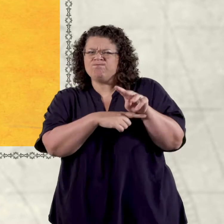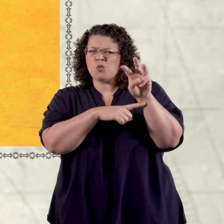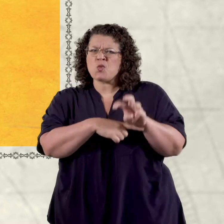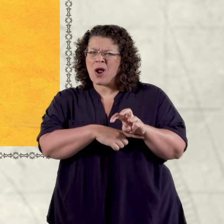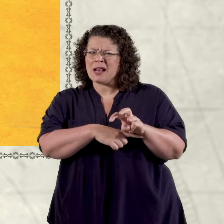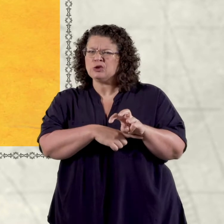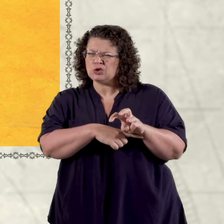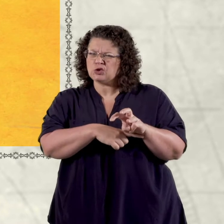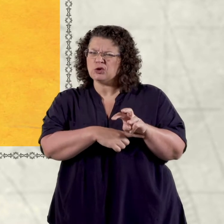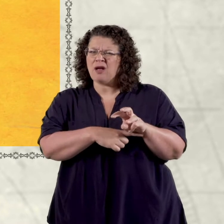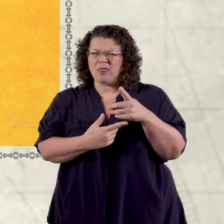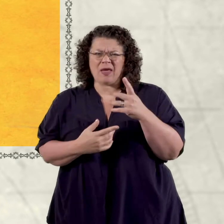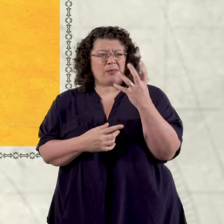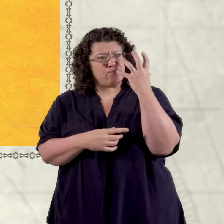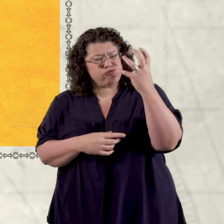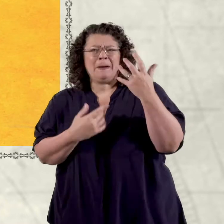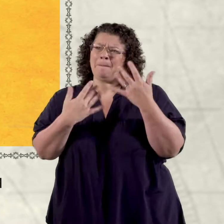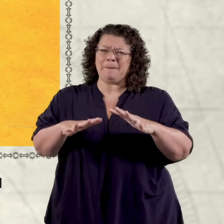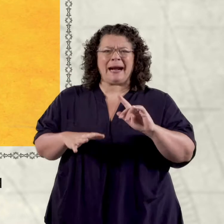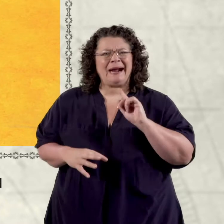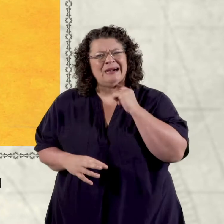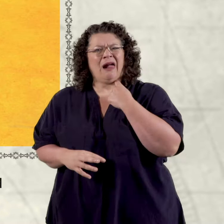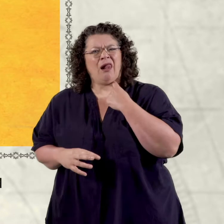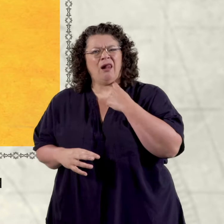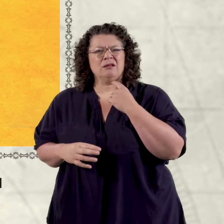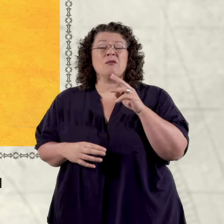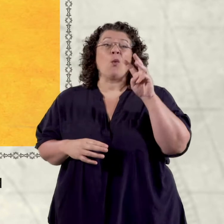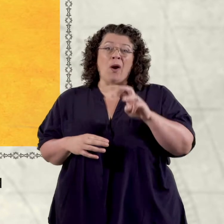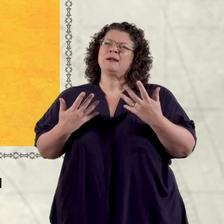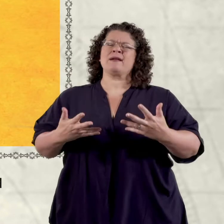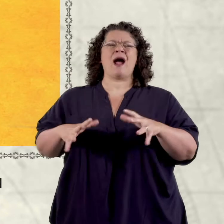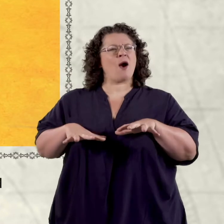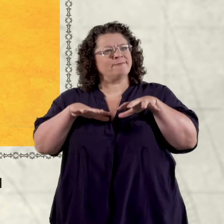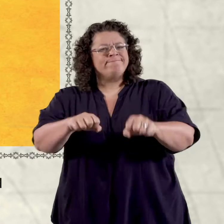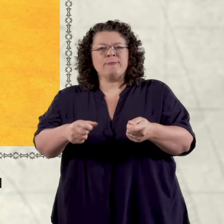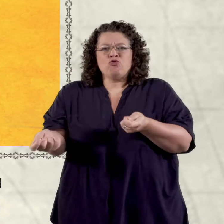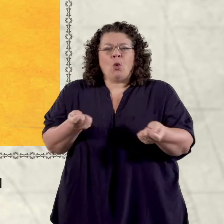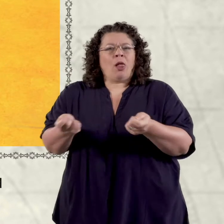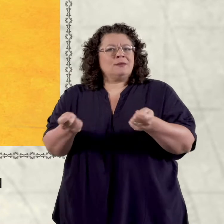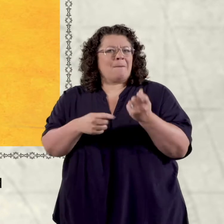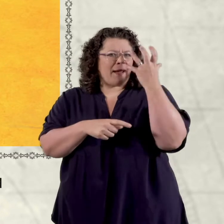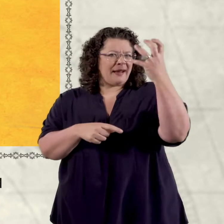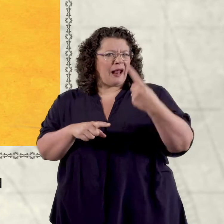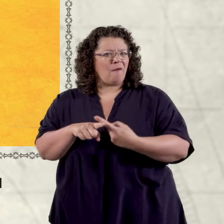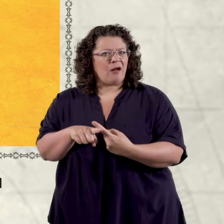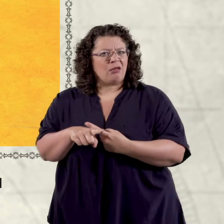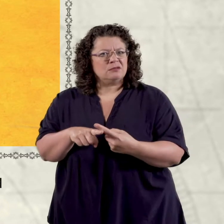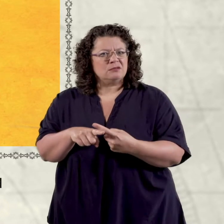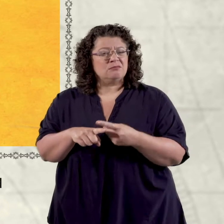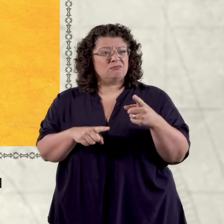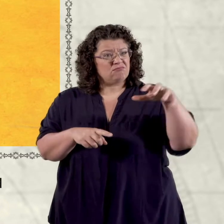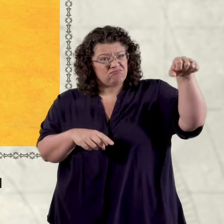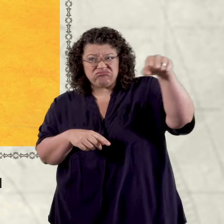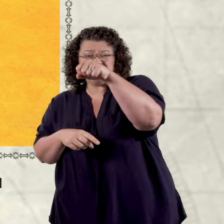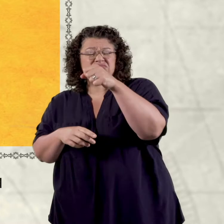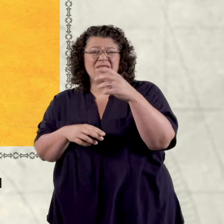reoli gan goron Lloegr. Aethpwyd a'i ben i Lundain a'i osod ar bolyn o flaen tŵr